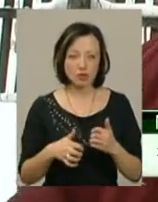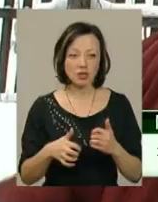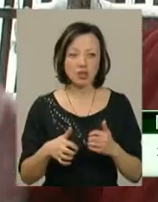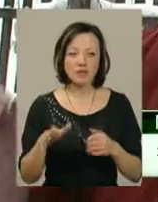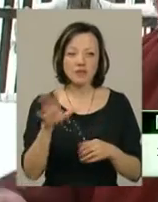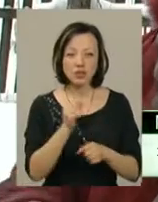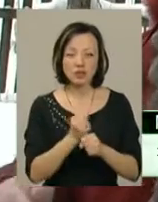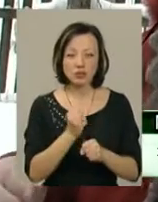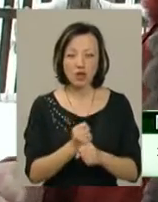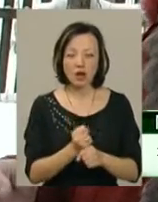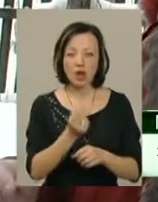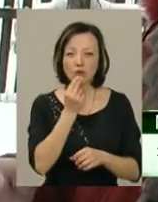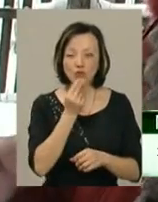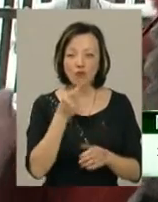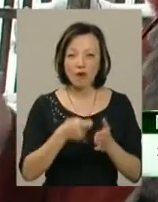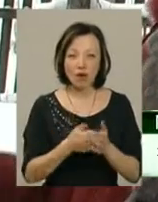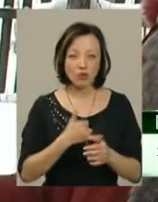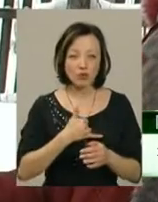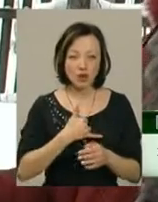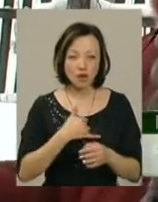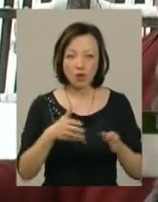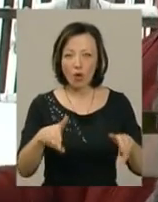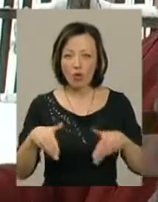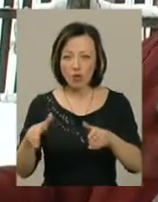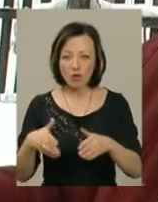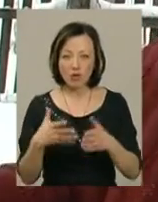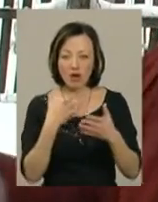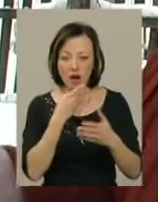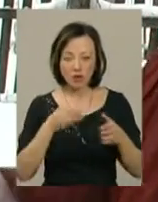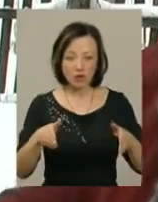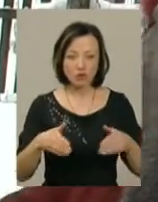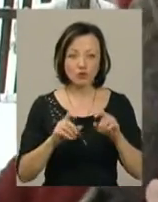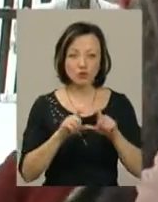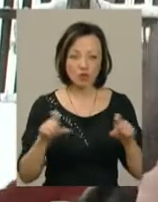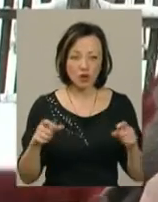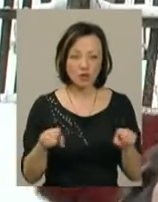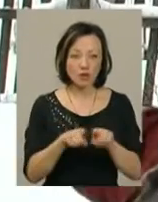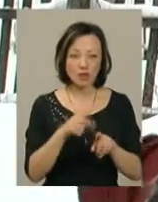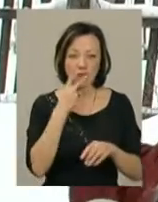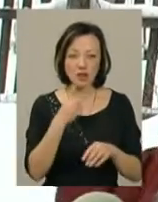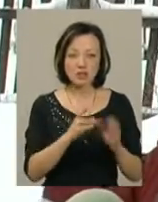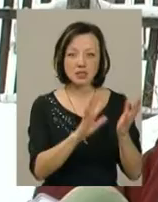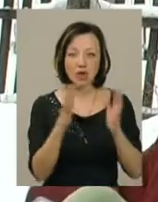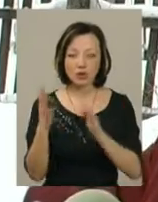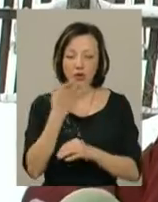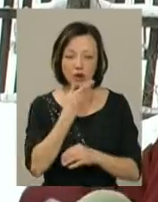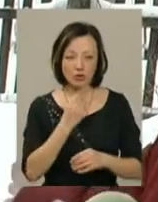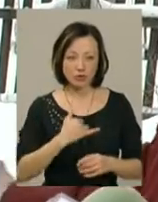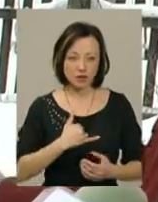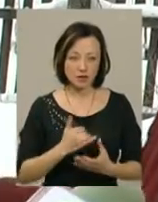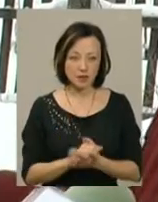це харчування у нас з городу. Город такий гарний у школі. Такі, бачите, садок гарний, який у